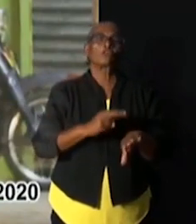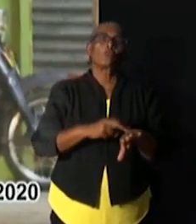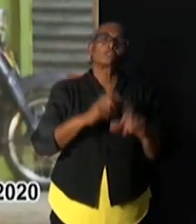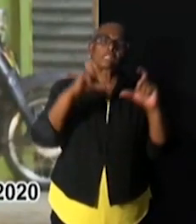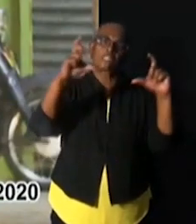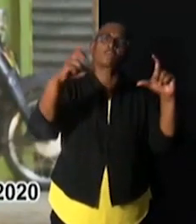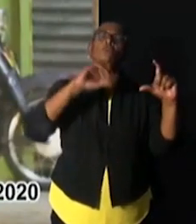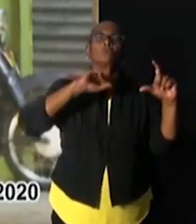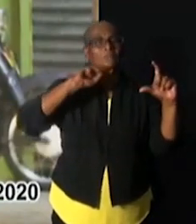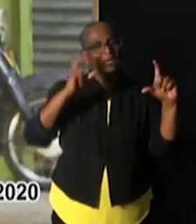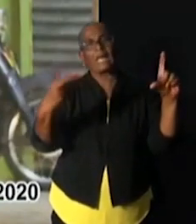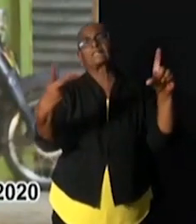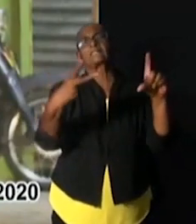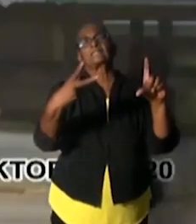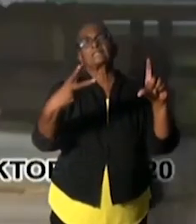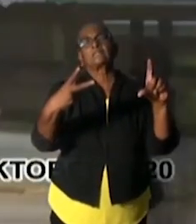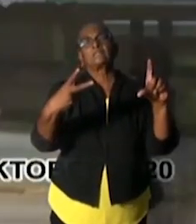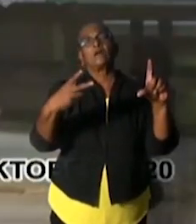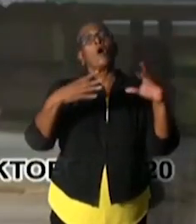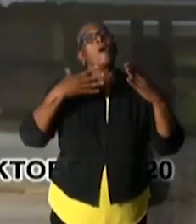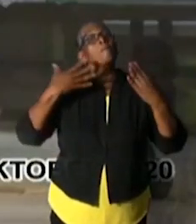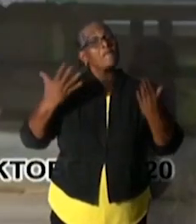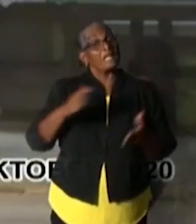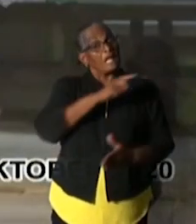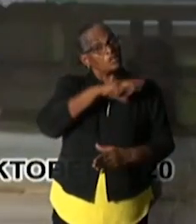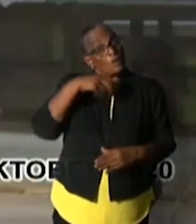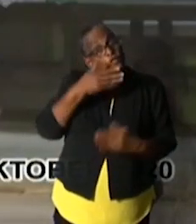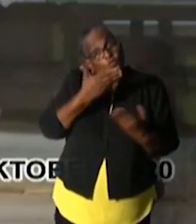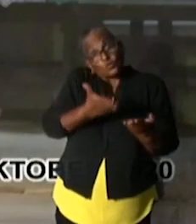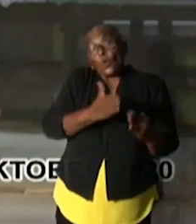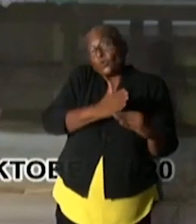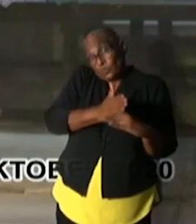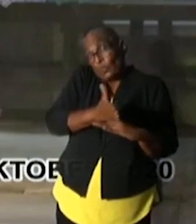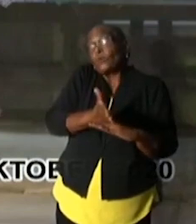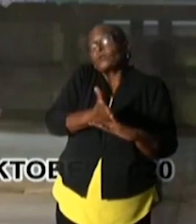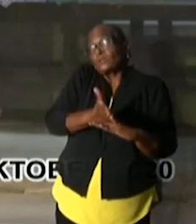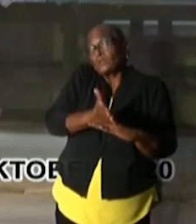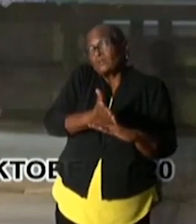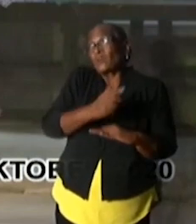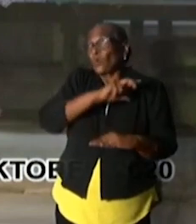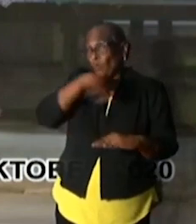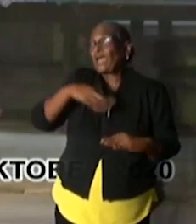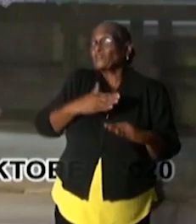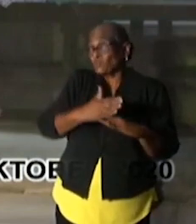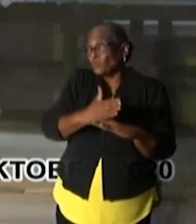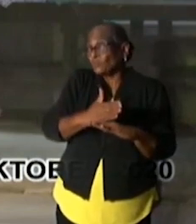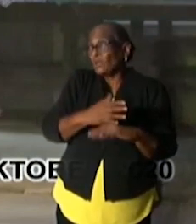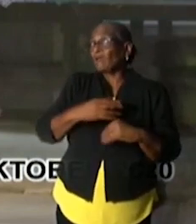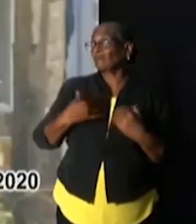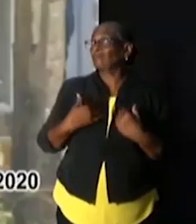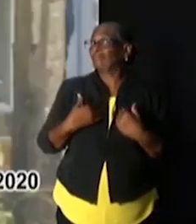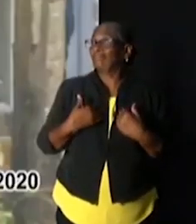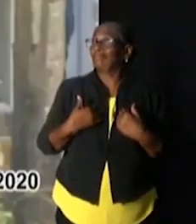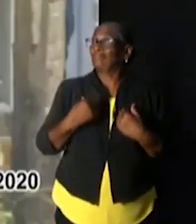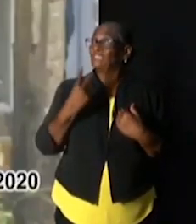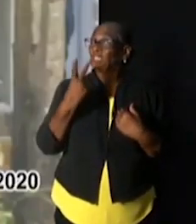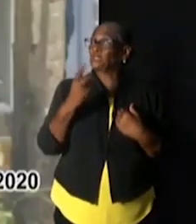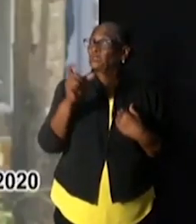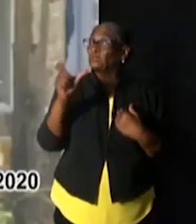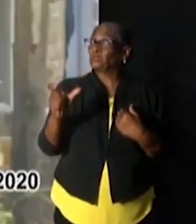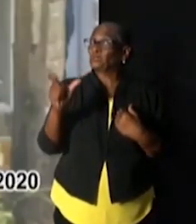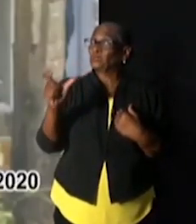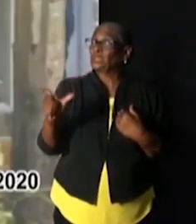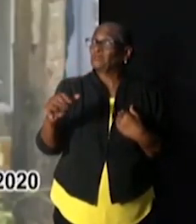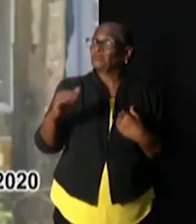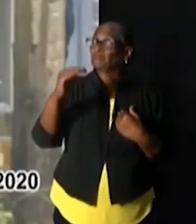tonen. Omdat ik zeg, als we op deze manier doorgaan, dan kan ik verwachten dat u over 2 weken weer een stijging zal